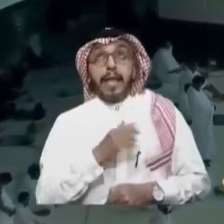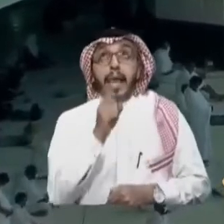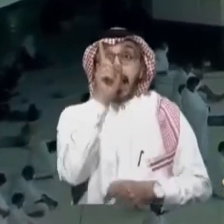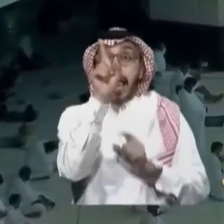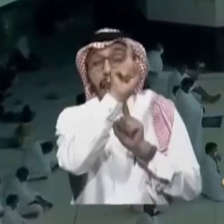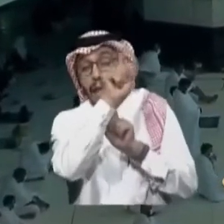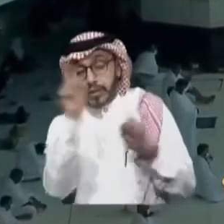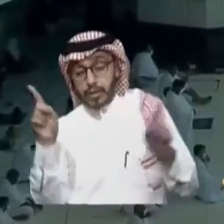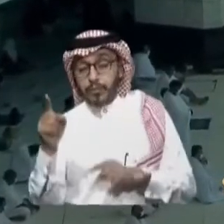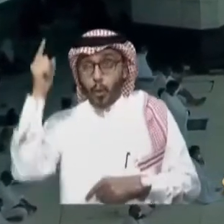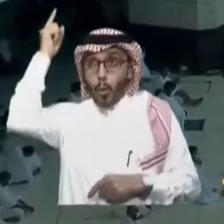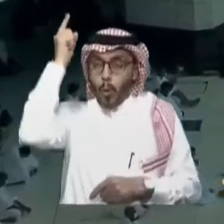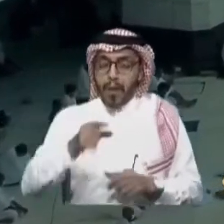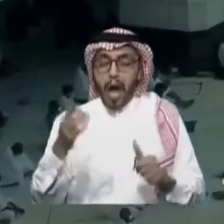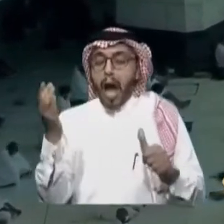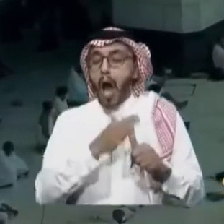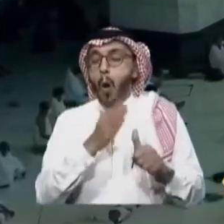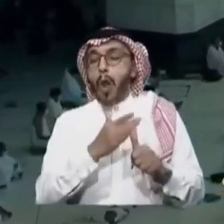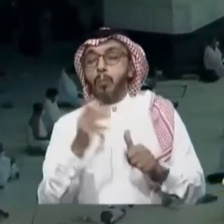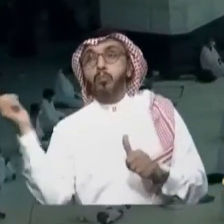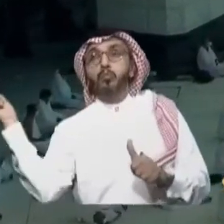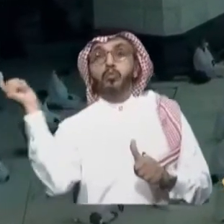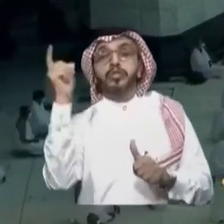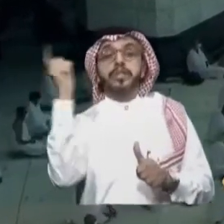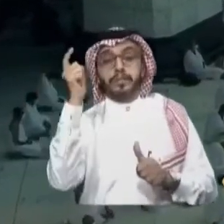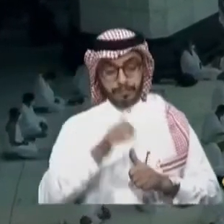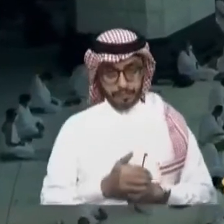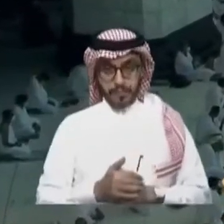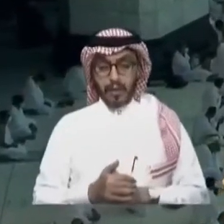وبذلك أمرت وأنا أول المسلمين.